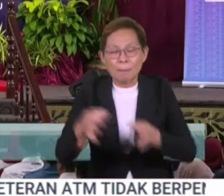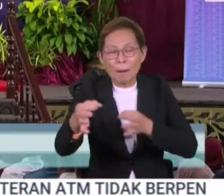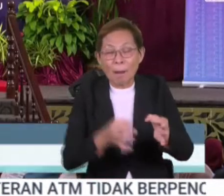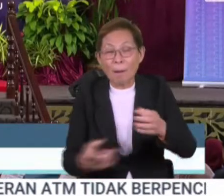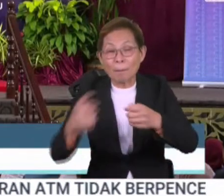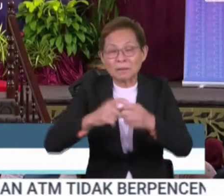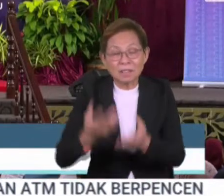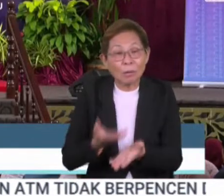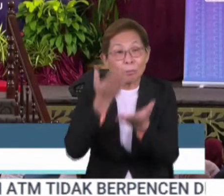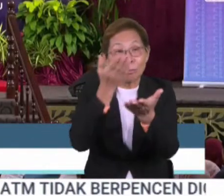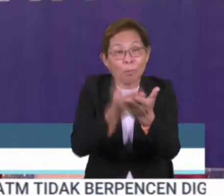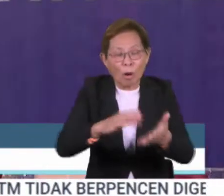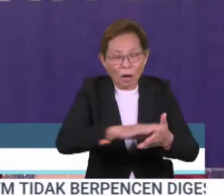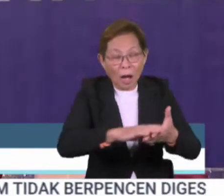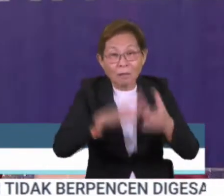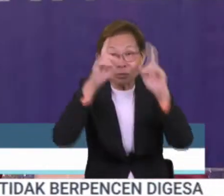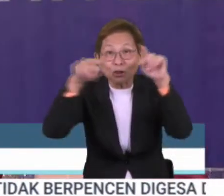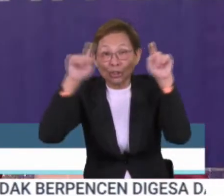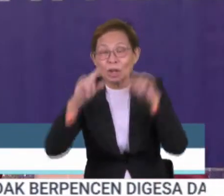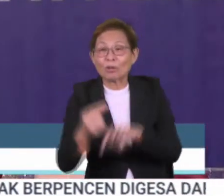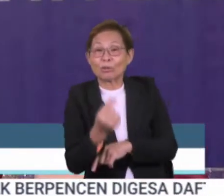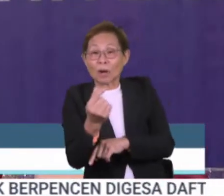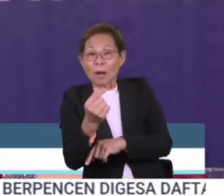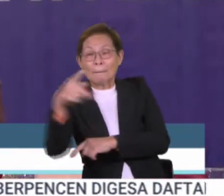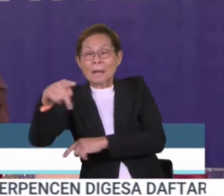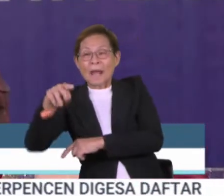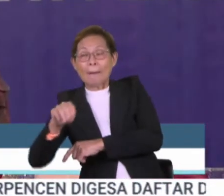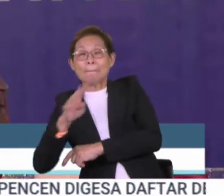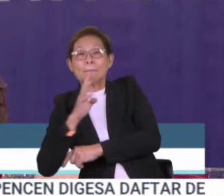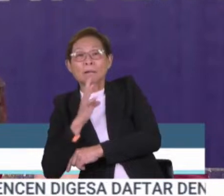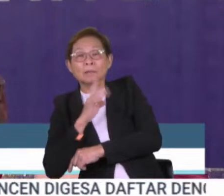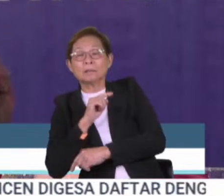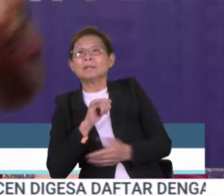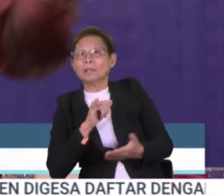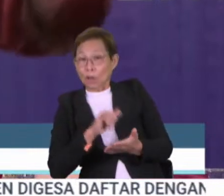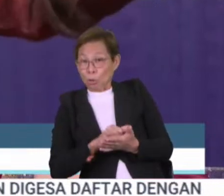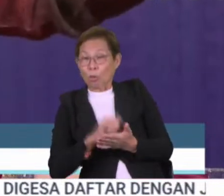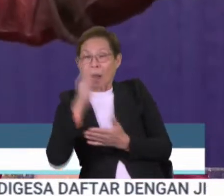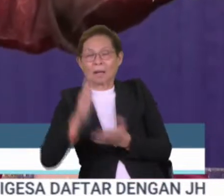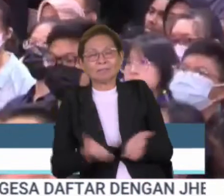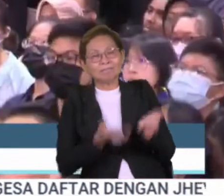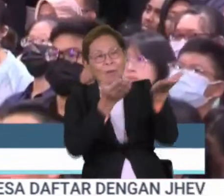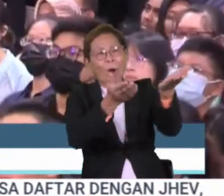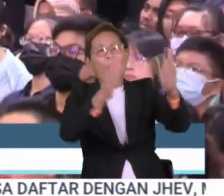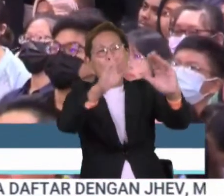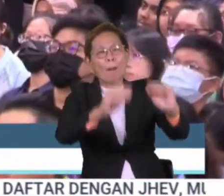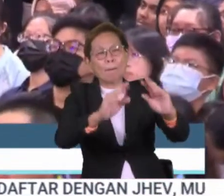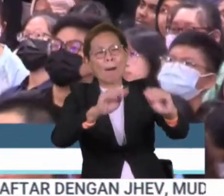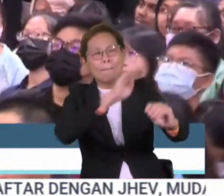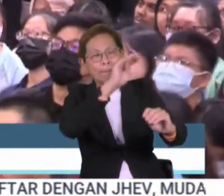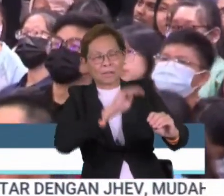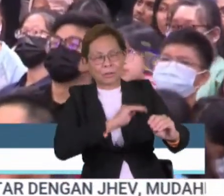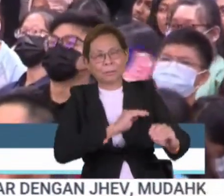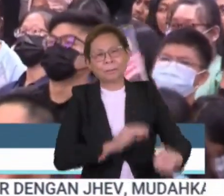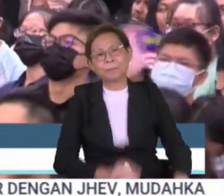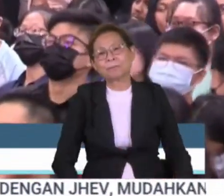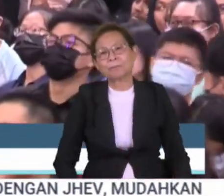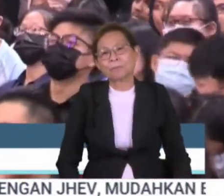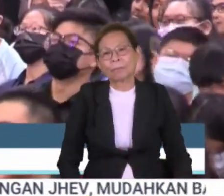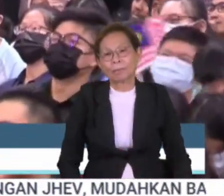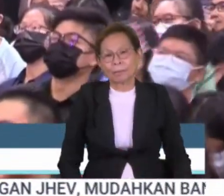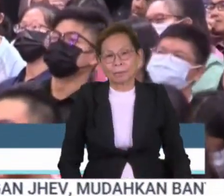Mengulas mengenai cadangan kad siswa Rahmah, Perdana Menteri berkata perkara itu akan dibawa ke mesyuarat Jemaah Menteri.